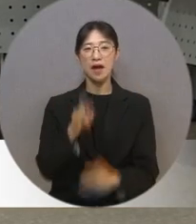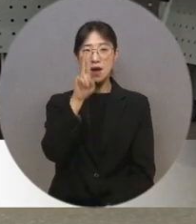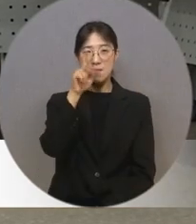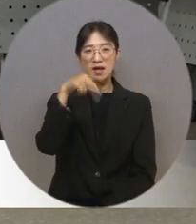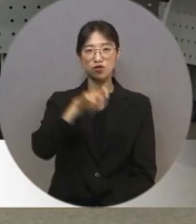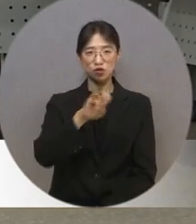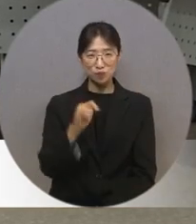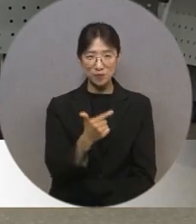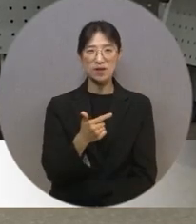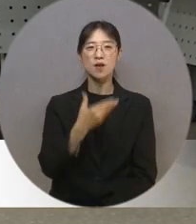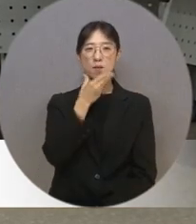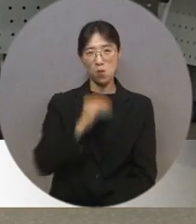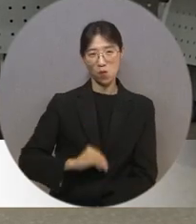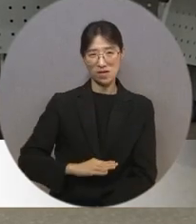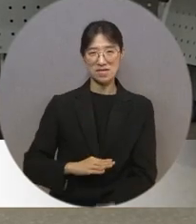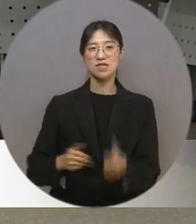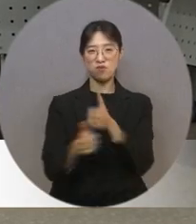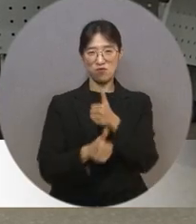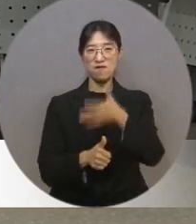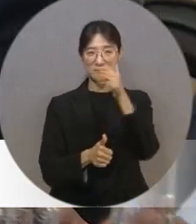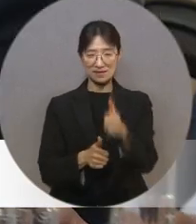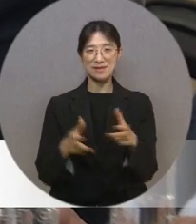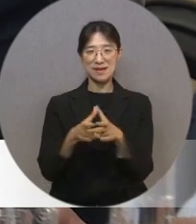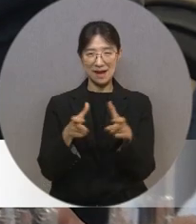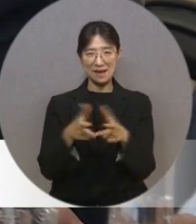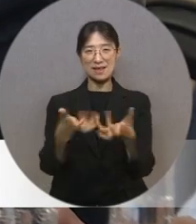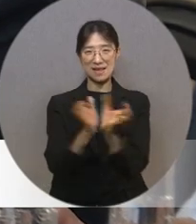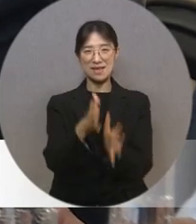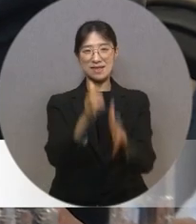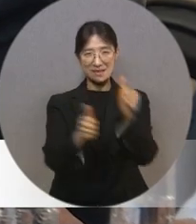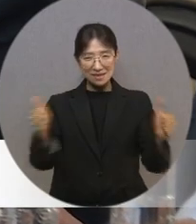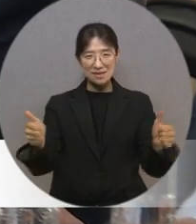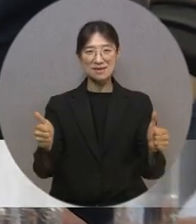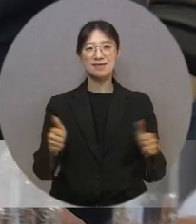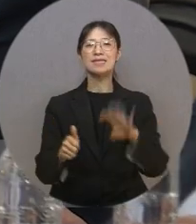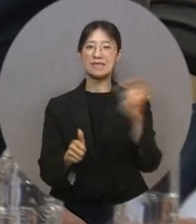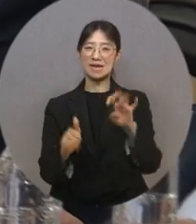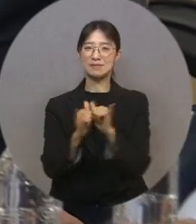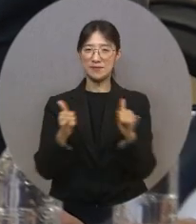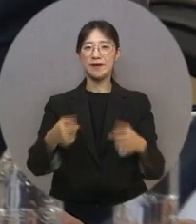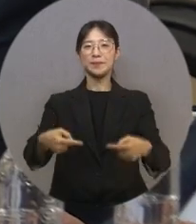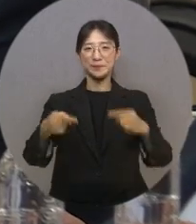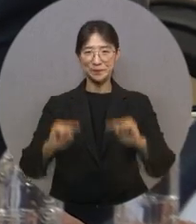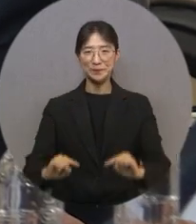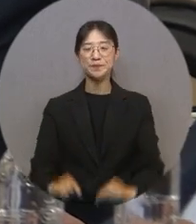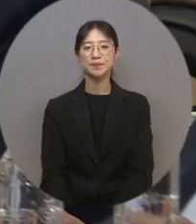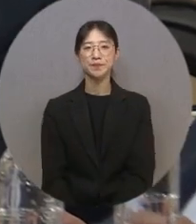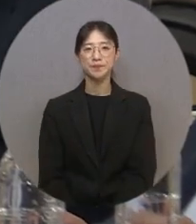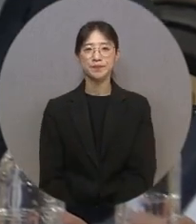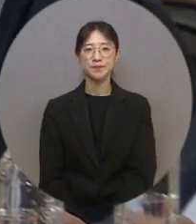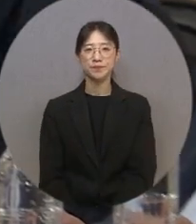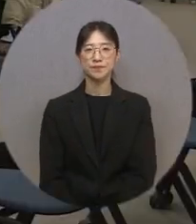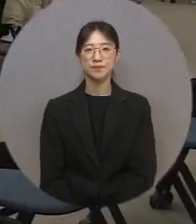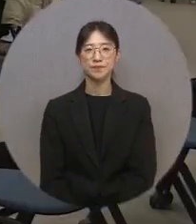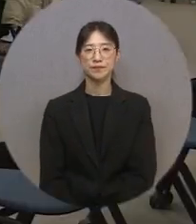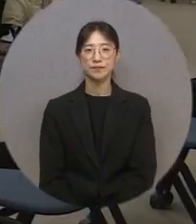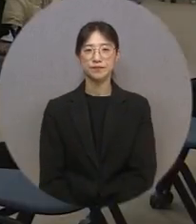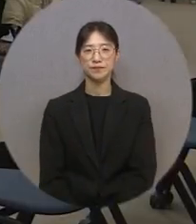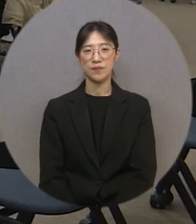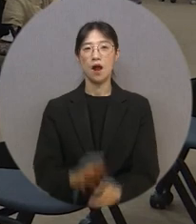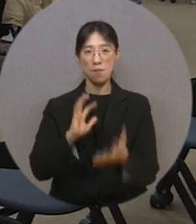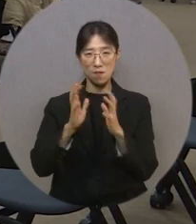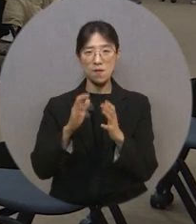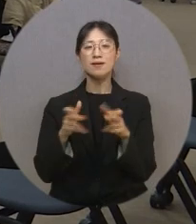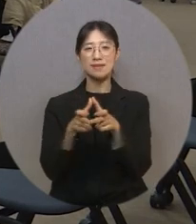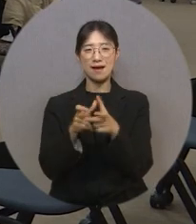박주민 보건복지위원장과 장애인 단체장, 관련 기관 대표 등 40여 명이 참석했습니다. 포럼은